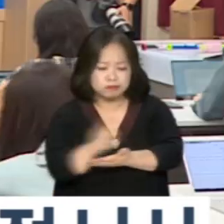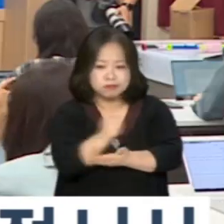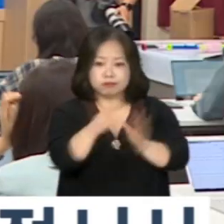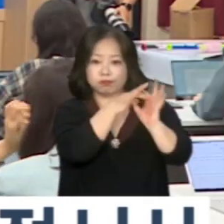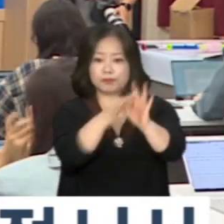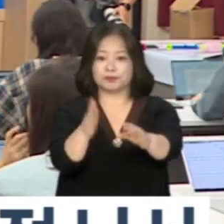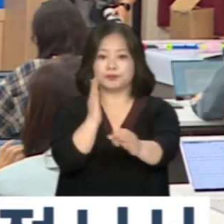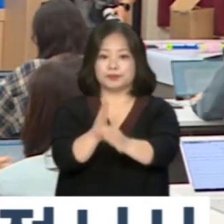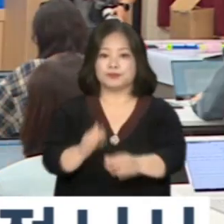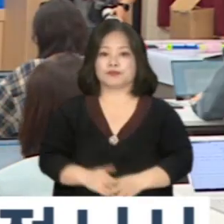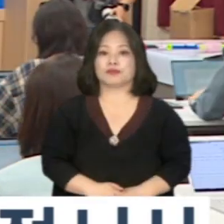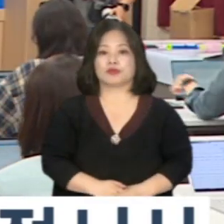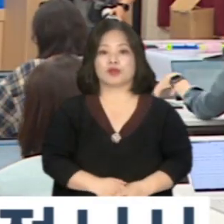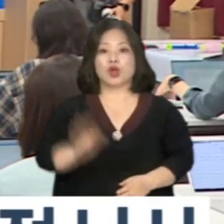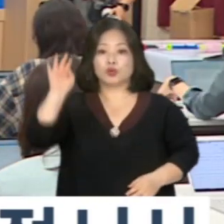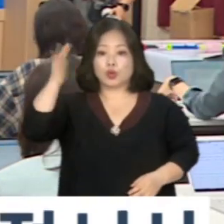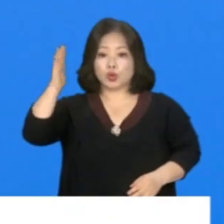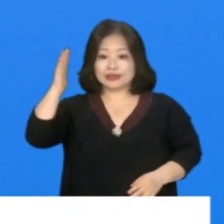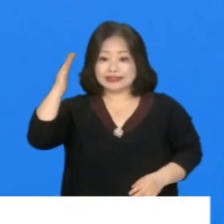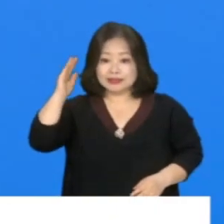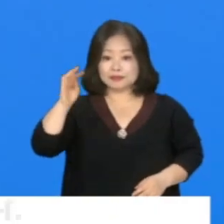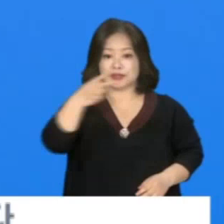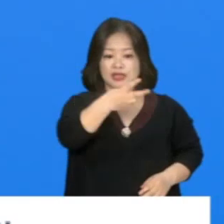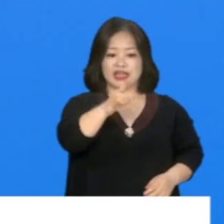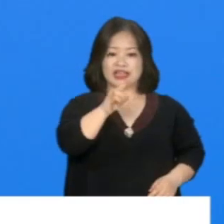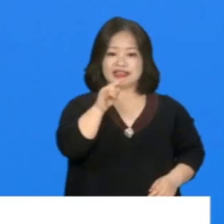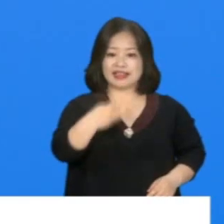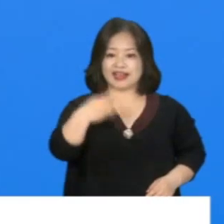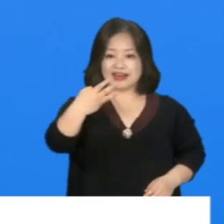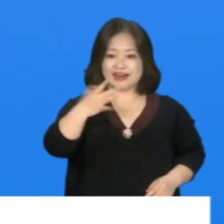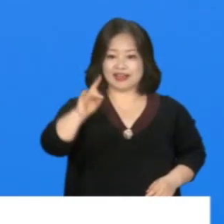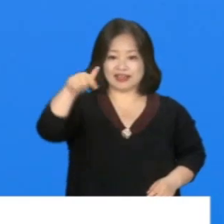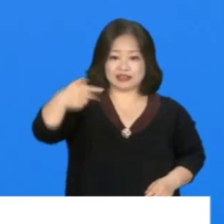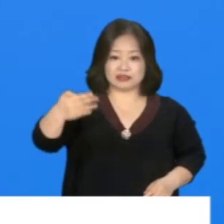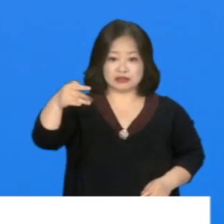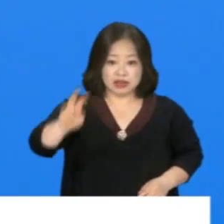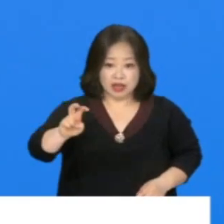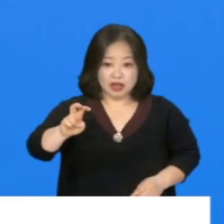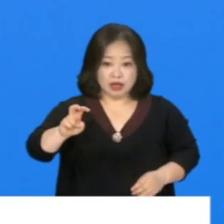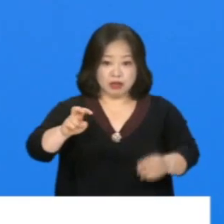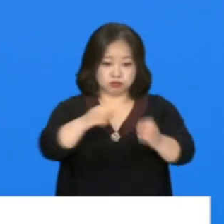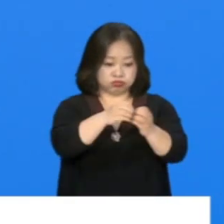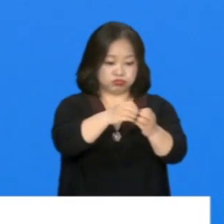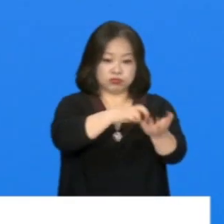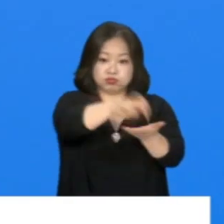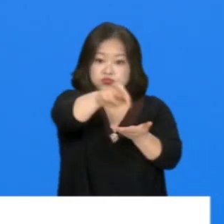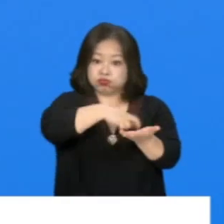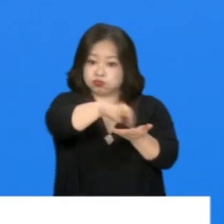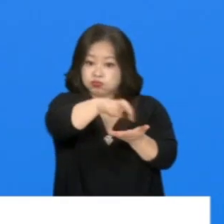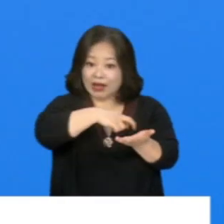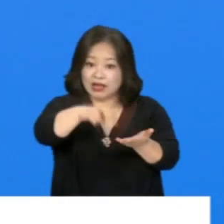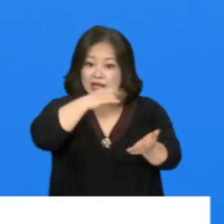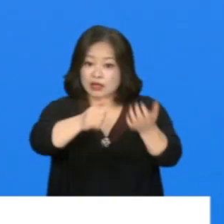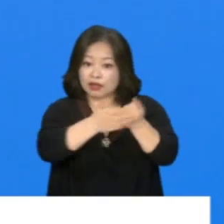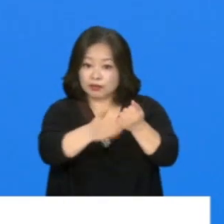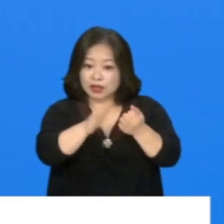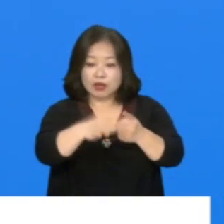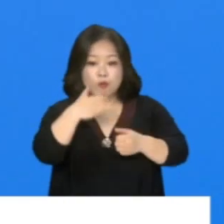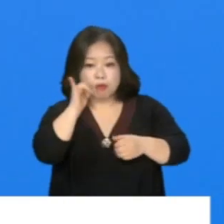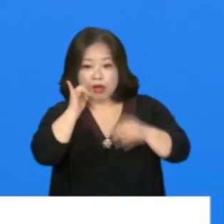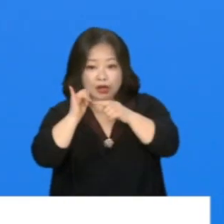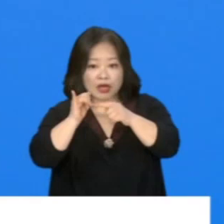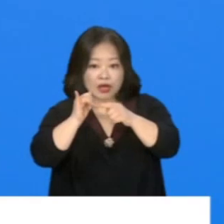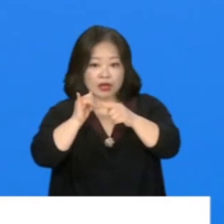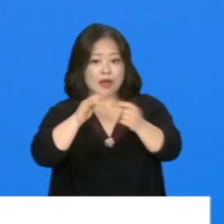나섰습니다 요즘 텔레그램으로 마약류 판매가 되게 기승을 부리고 있는데 실제 특정 텔레그램 채널에서 마약류가